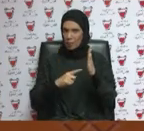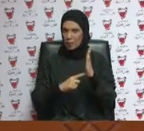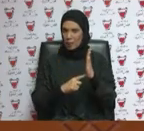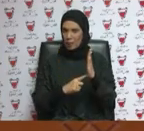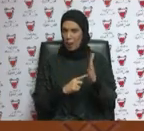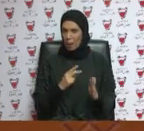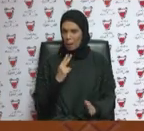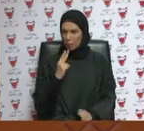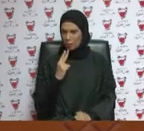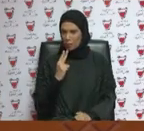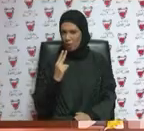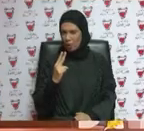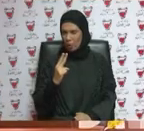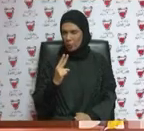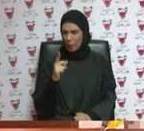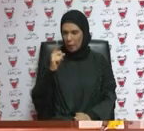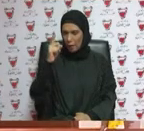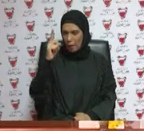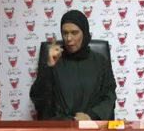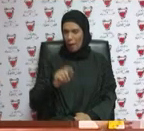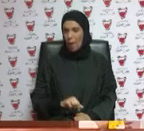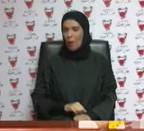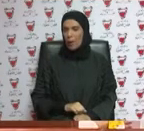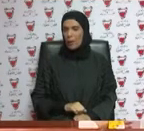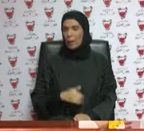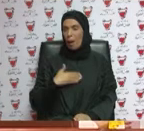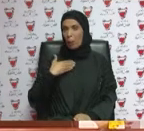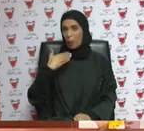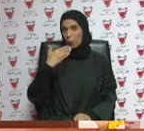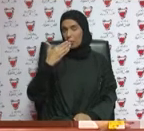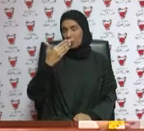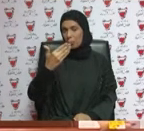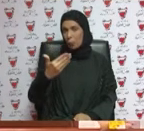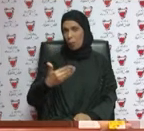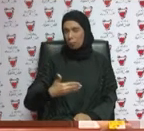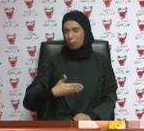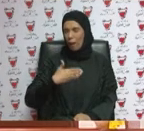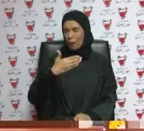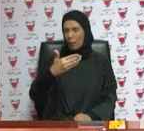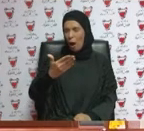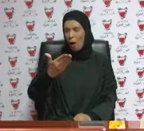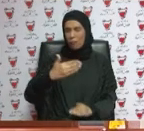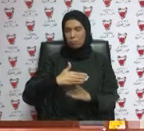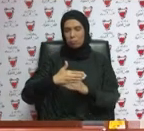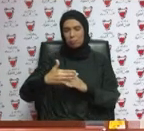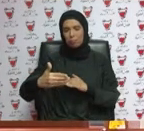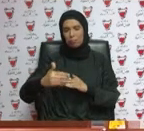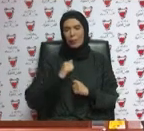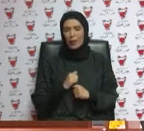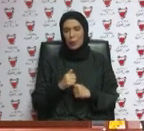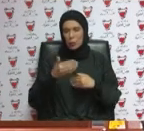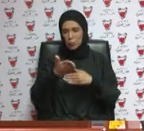بالنظرة الملكية الحاكمية البعيدة المدى، كيف أنقذ صندوق